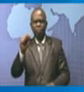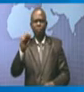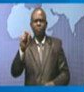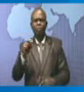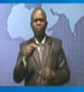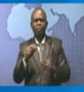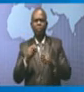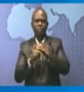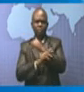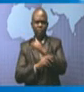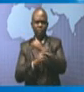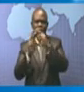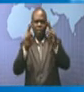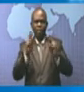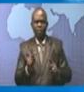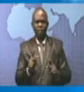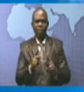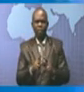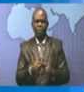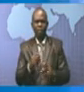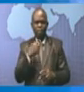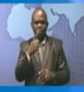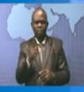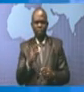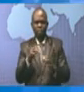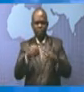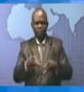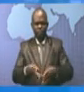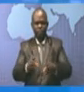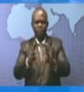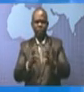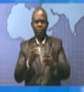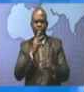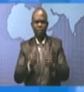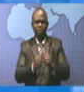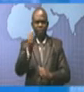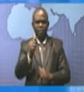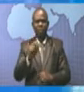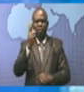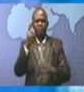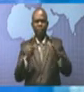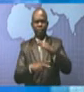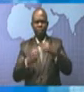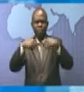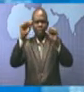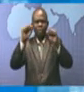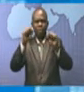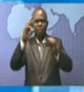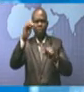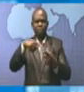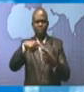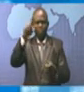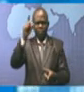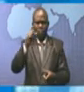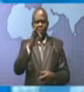protéger l'environnement sans les courbes de niveau. Cela a été annoncé ce samedi par le deuxième vice-président du Sénat, Fabrice Ngurunziza,